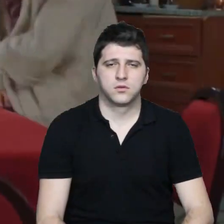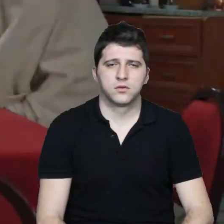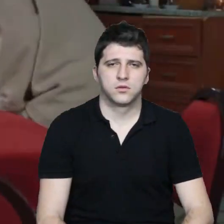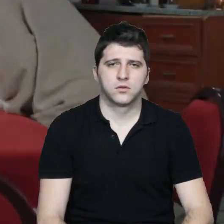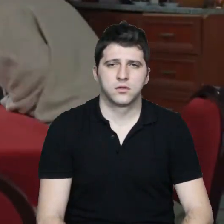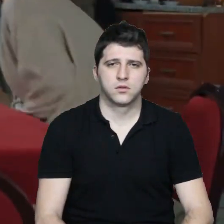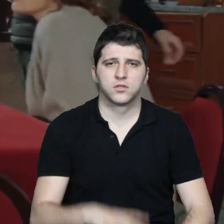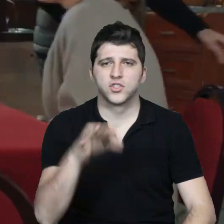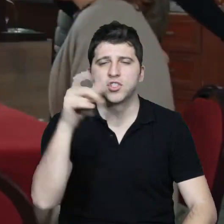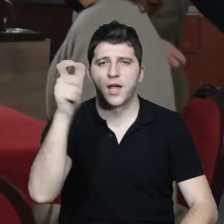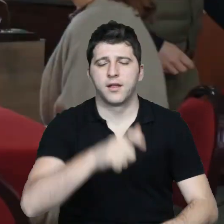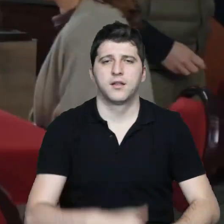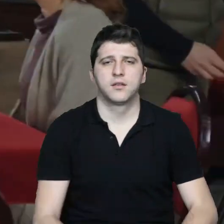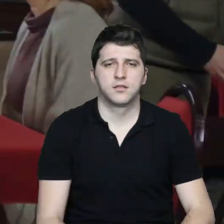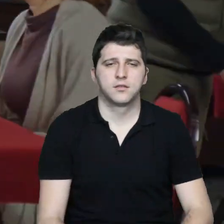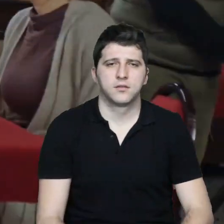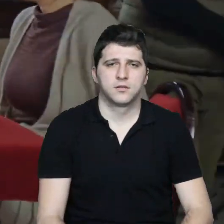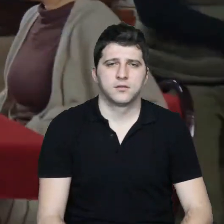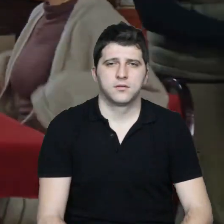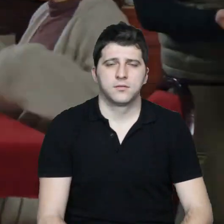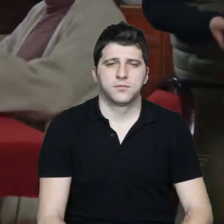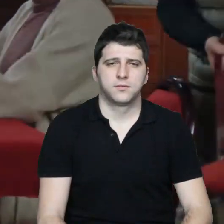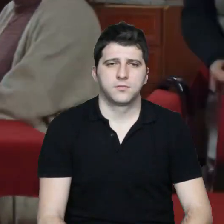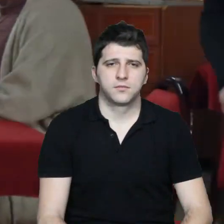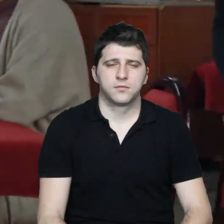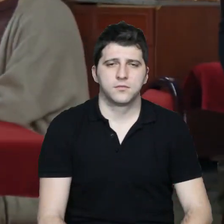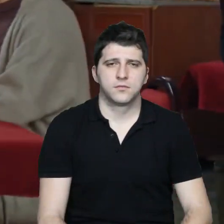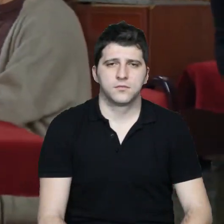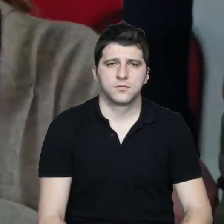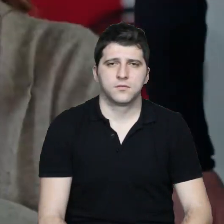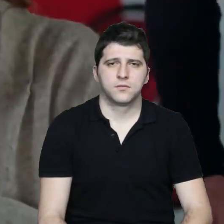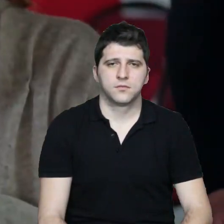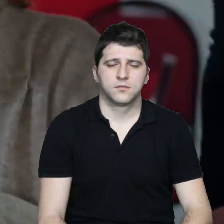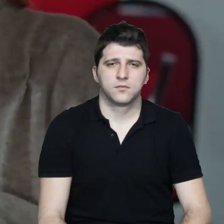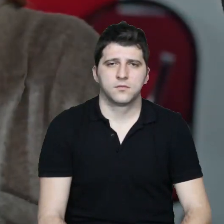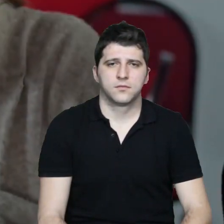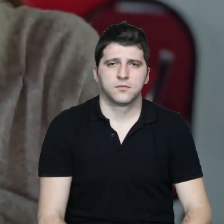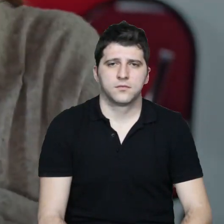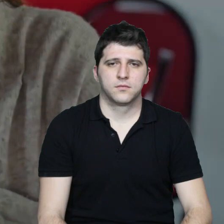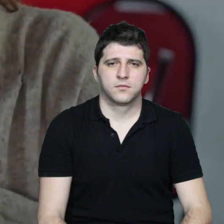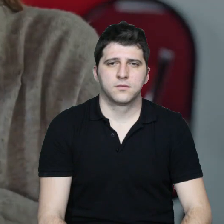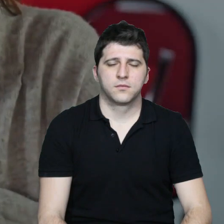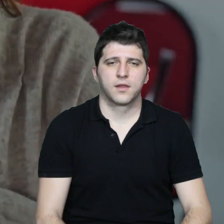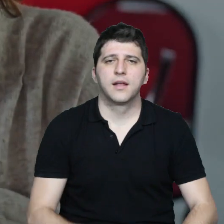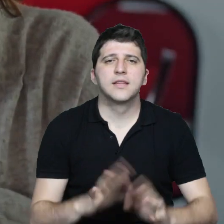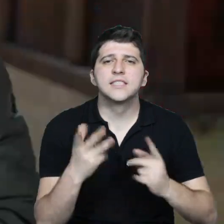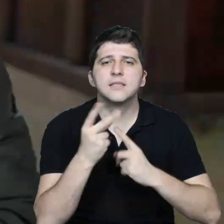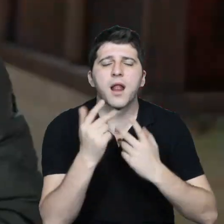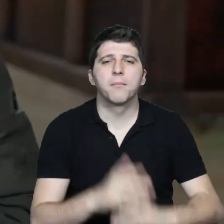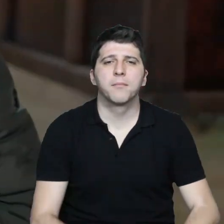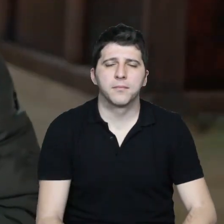Kezban Alev'e tavırlı bakarak karşısındaki sandalyeye geçti. Alev uzun kırmızı bir paltoyla. Nasılsın